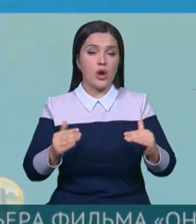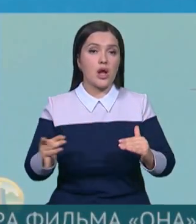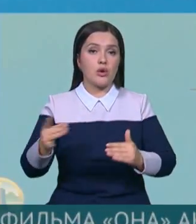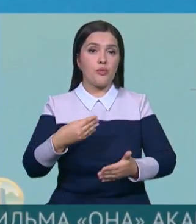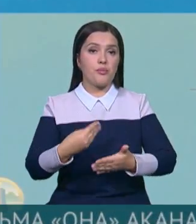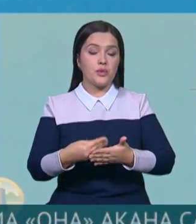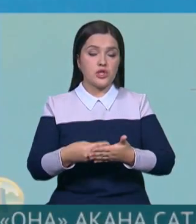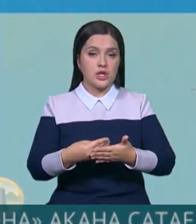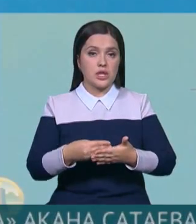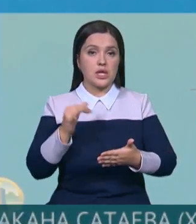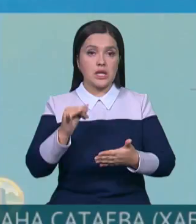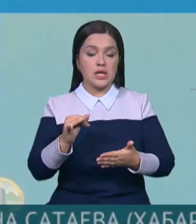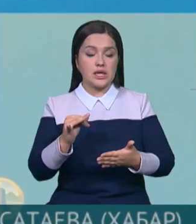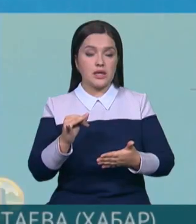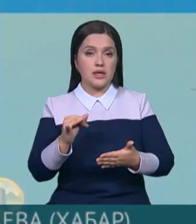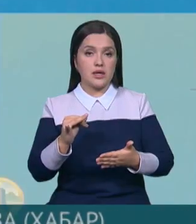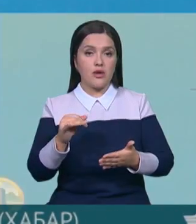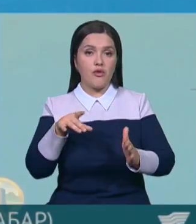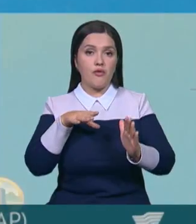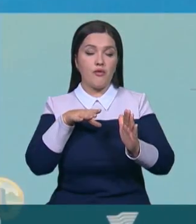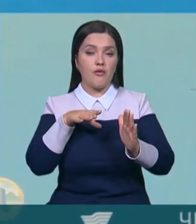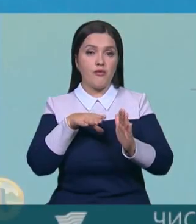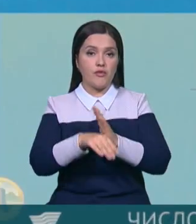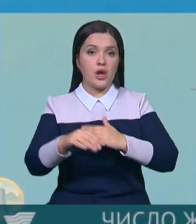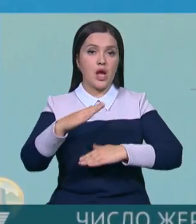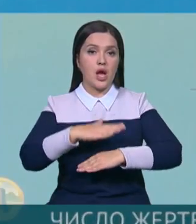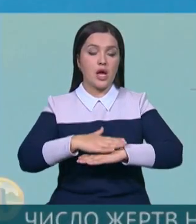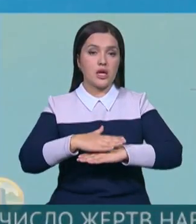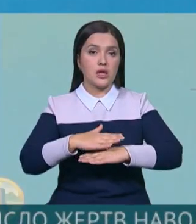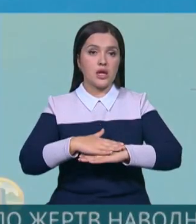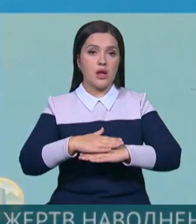бюджета, и, соответственно, здесь влияние акима было низкое.